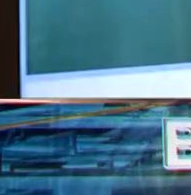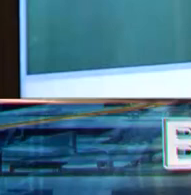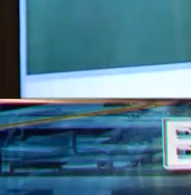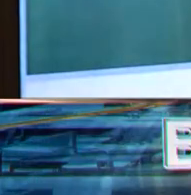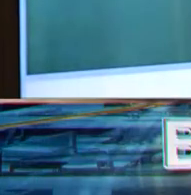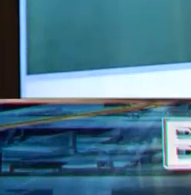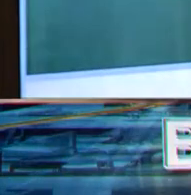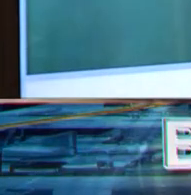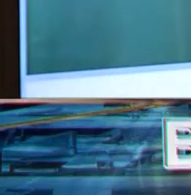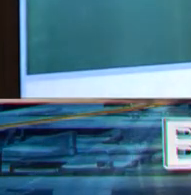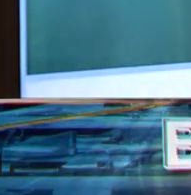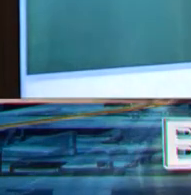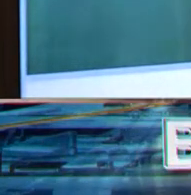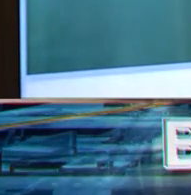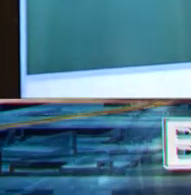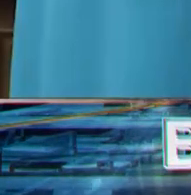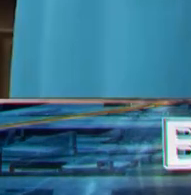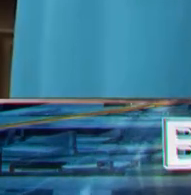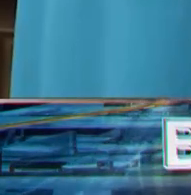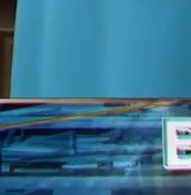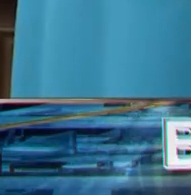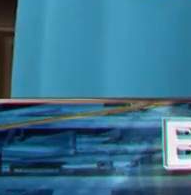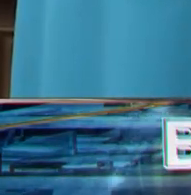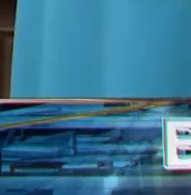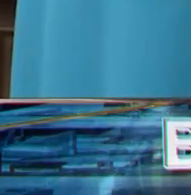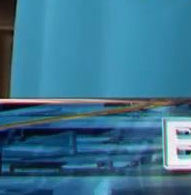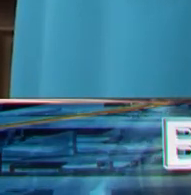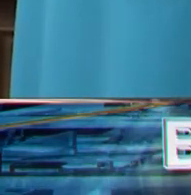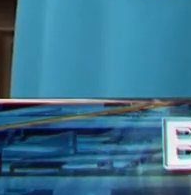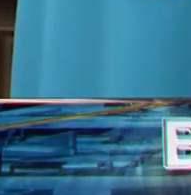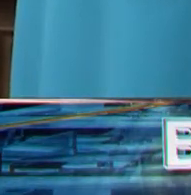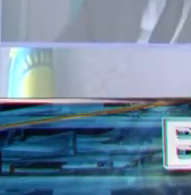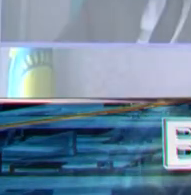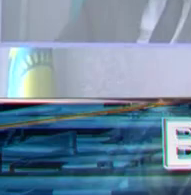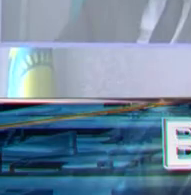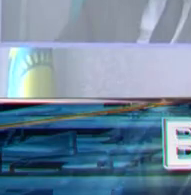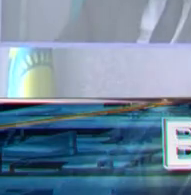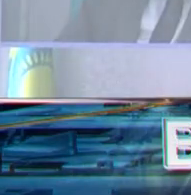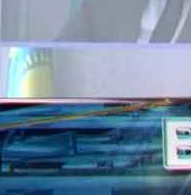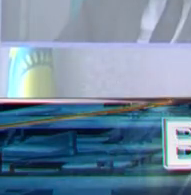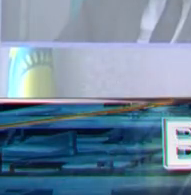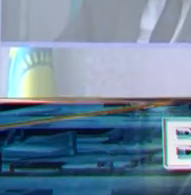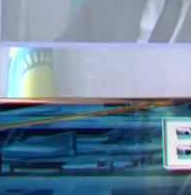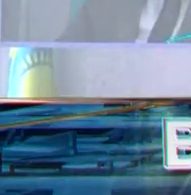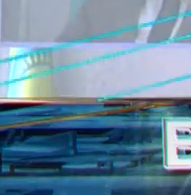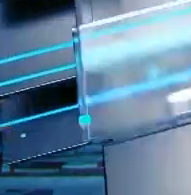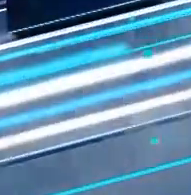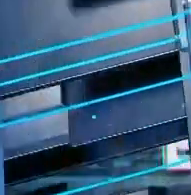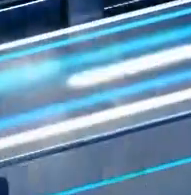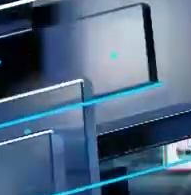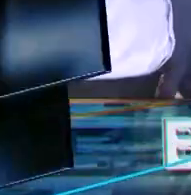Облыстағы эпидахуал тұрақтана бастады. Бүгін аймақ әкімі Амандық Баталов аудан қала әкімдерімен селекторлық кеңес өткізді.